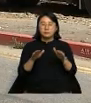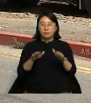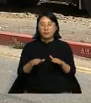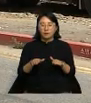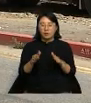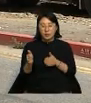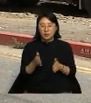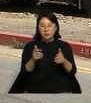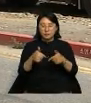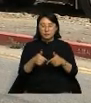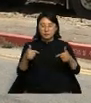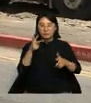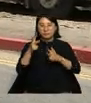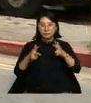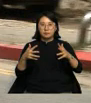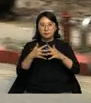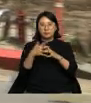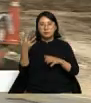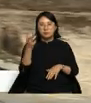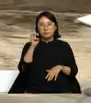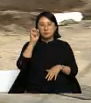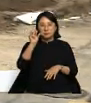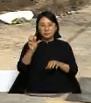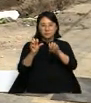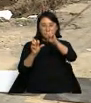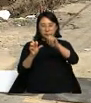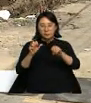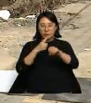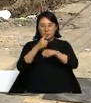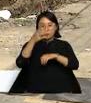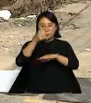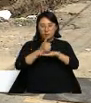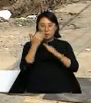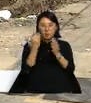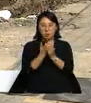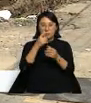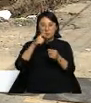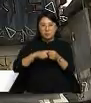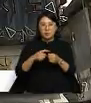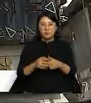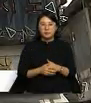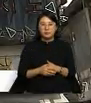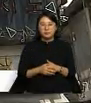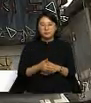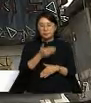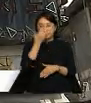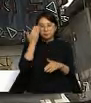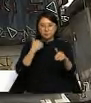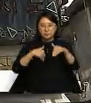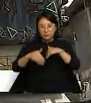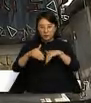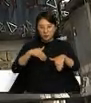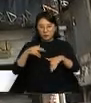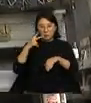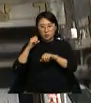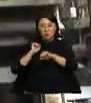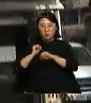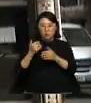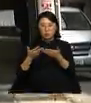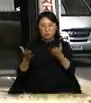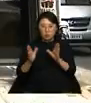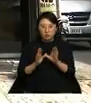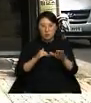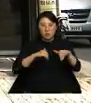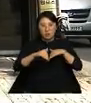현재 어수로 확장 사업은 공정률 35%로 내년 말 완공 목표입니다. 청춘로드와 양키시장 거리 조성에